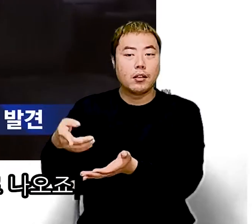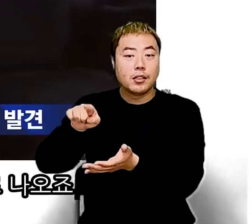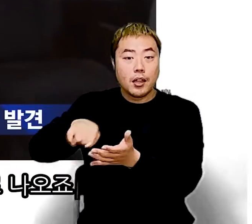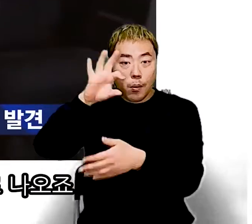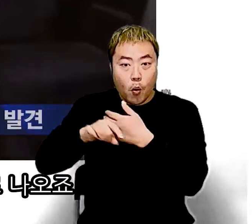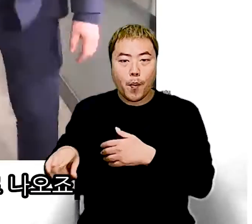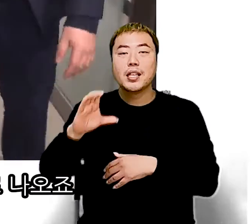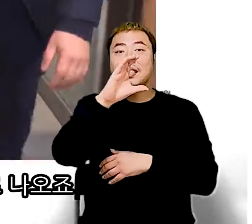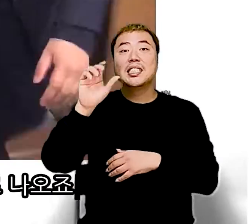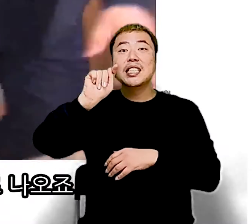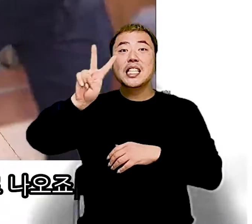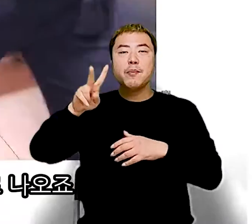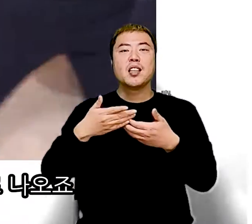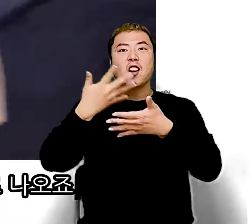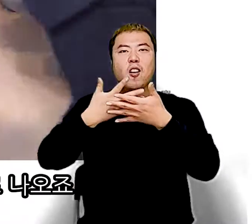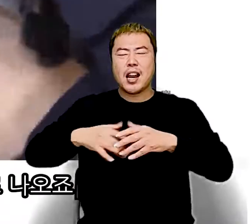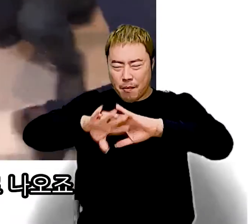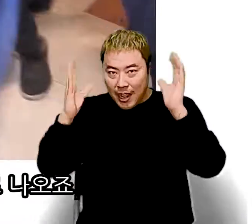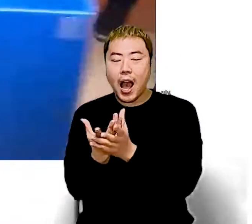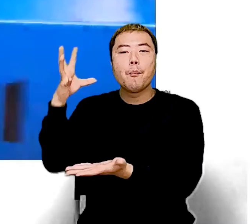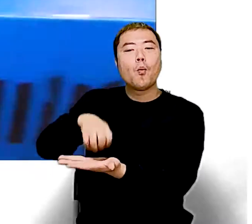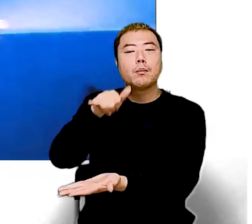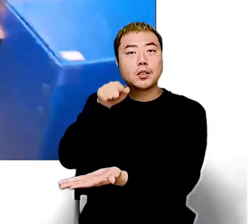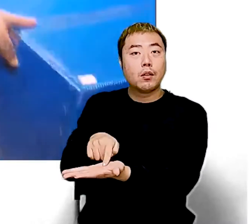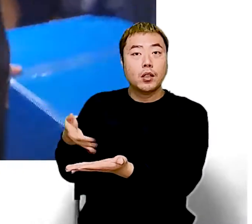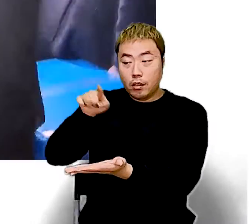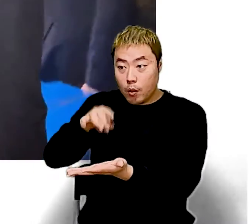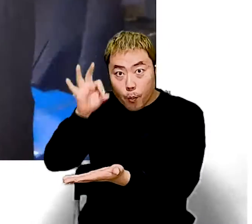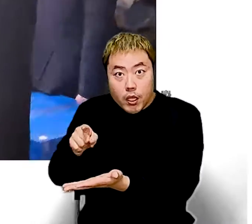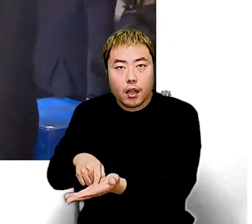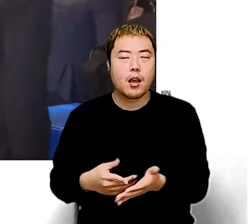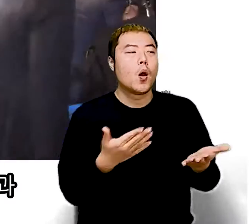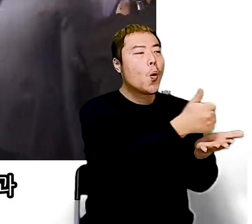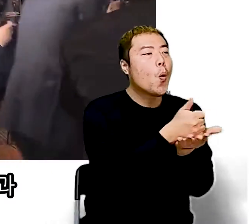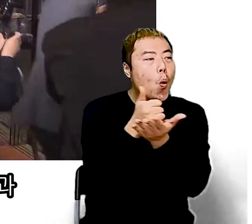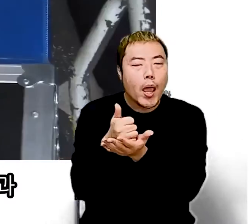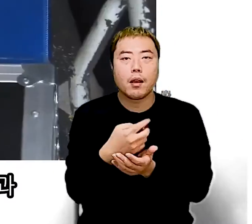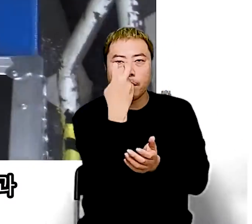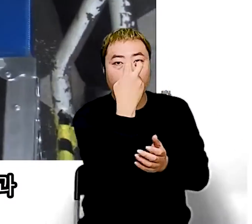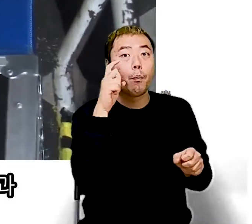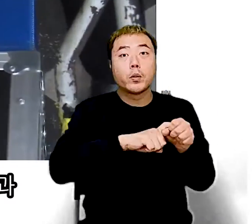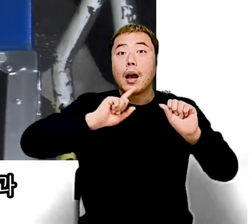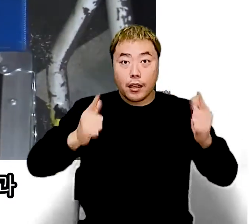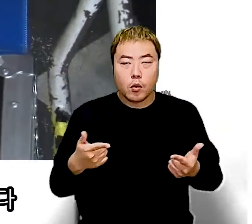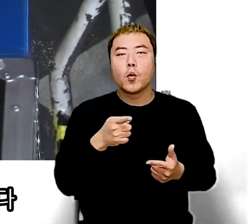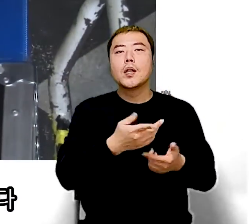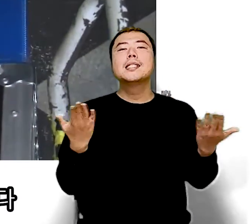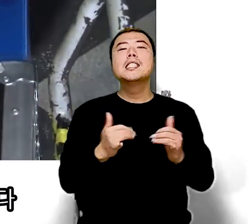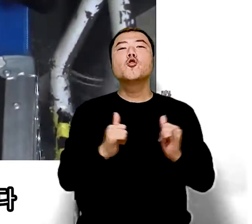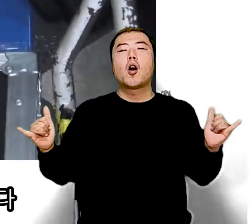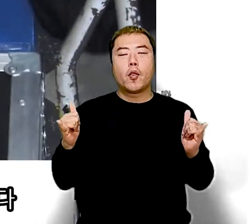센터에 설치된 CCTV 영상이 무더기로 나오죠. 근데 고객이 아니라 대부분 수리기사의